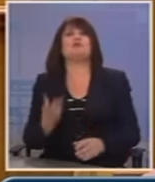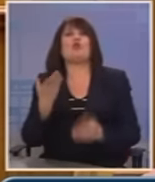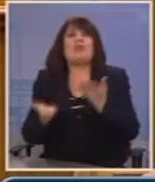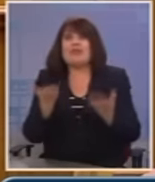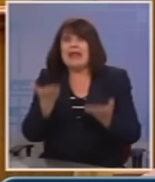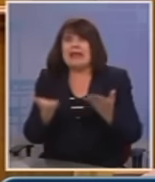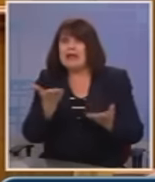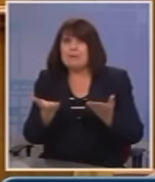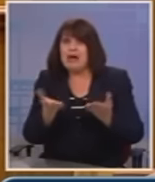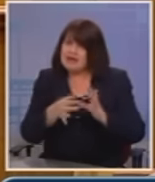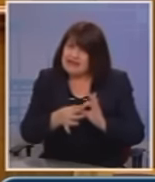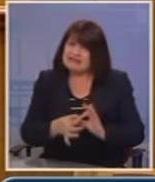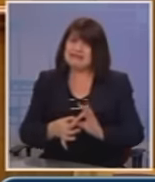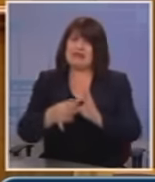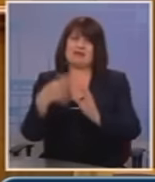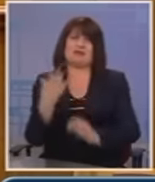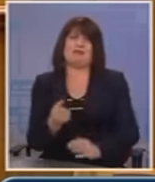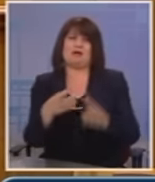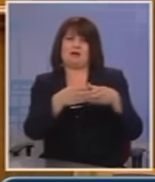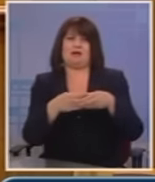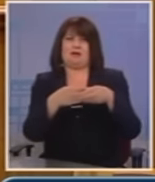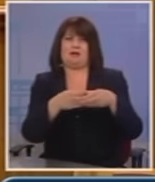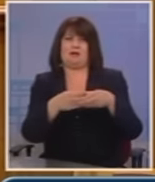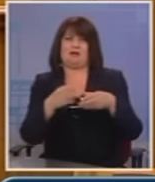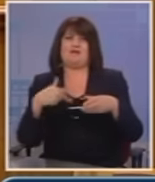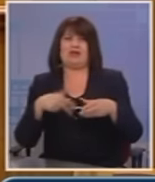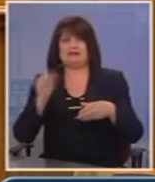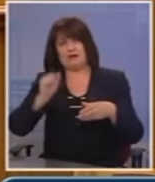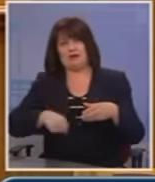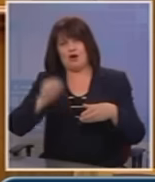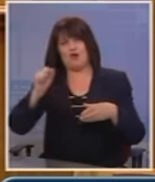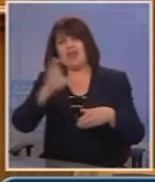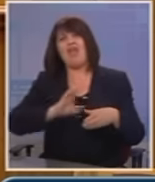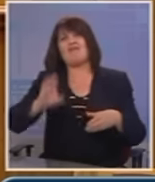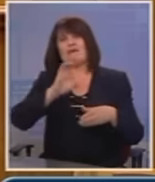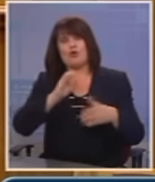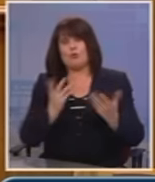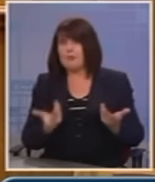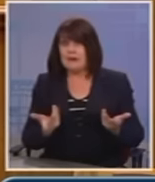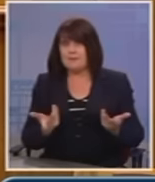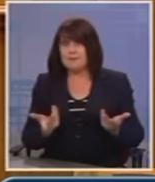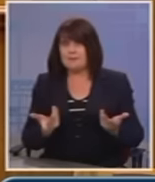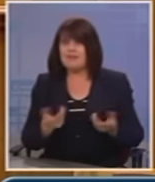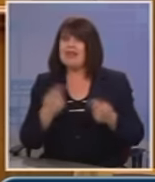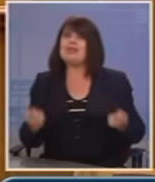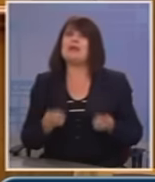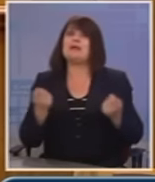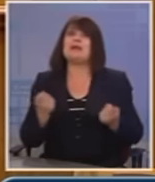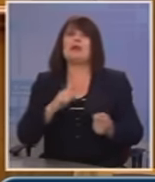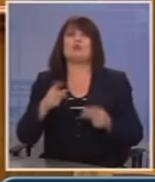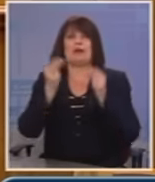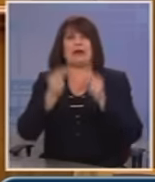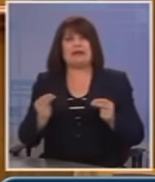δίλημα για να συνεχίσετε να υπάρχετε. Το ναι ή το όχι στην Ευρώπη όμως δεν αποτελεί ούτε